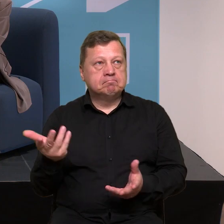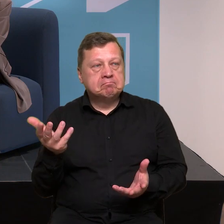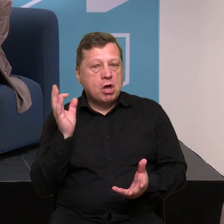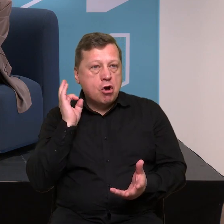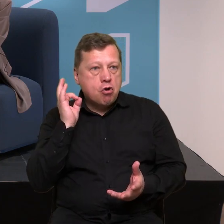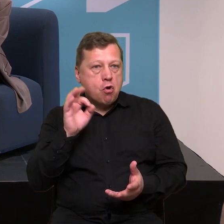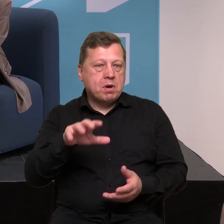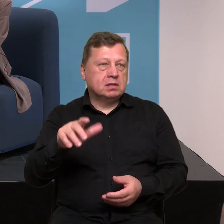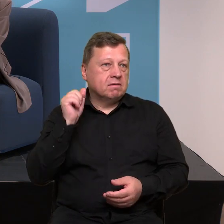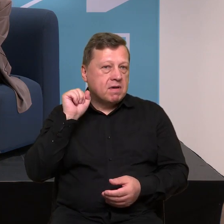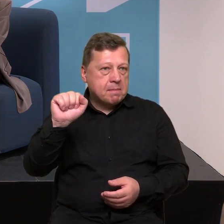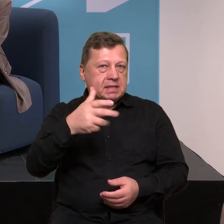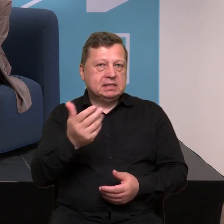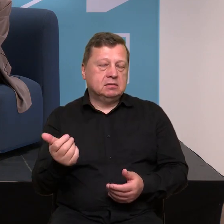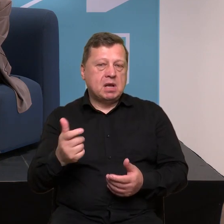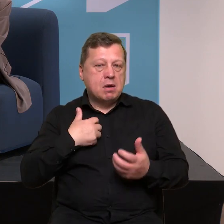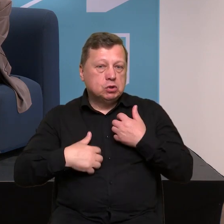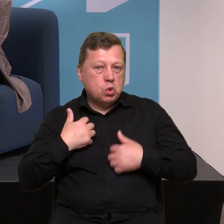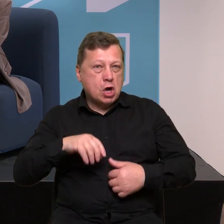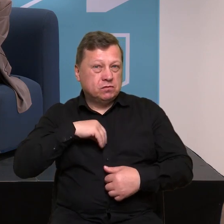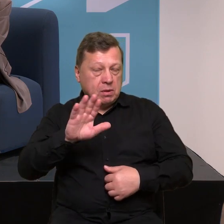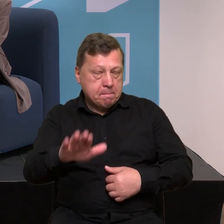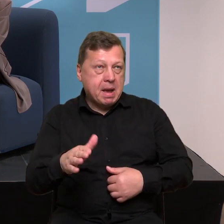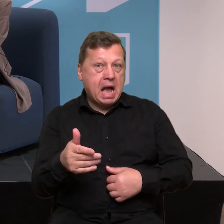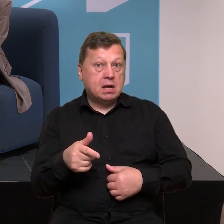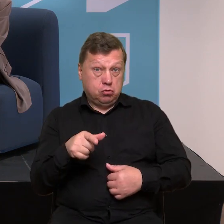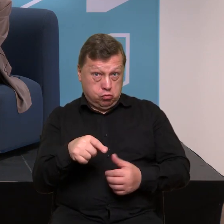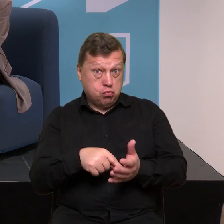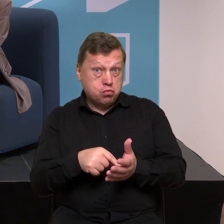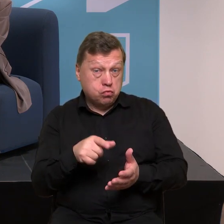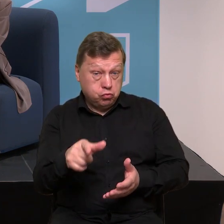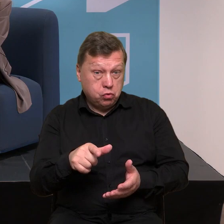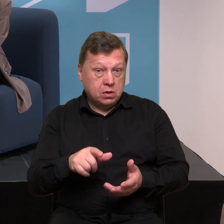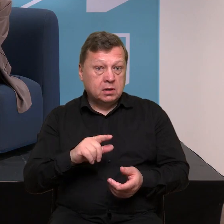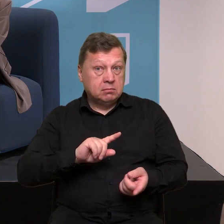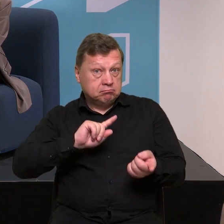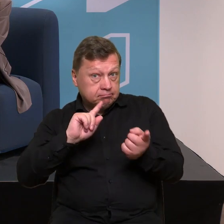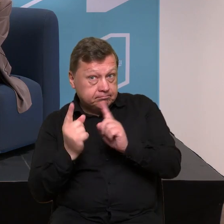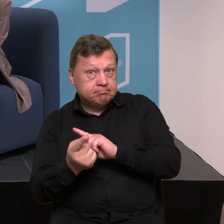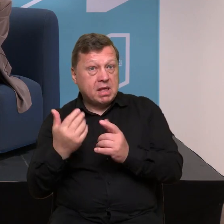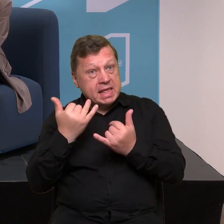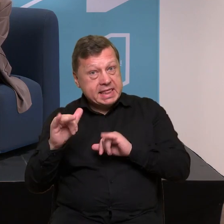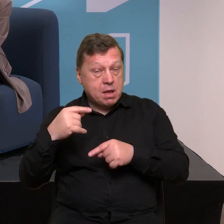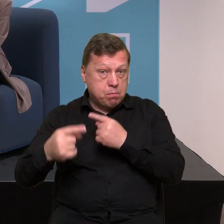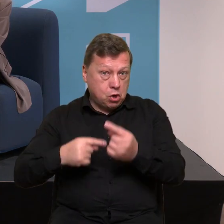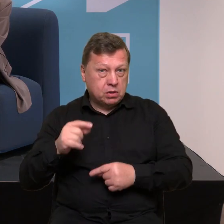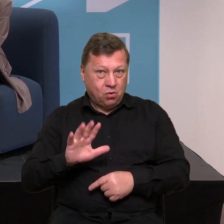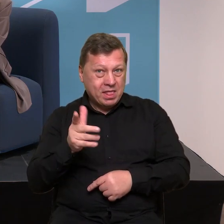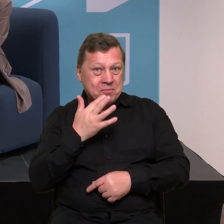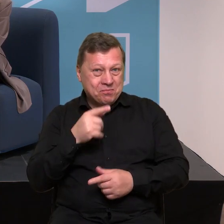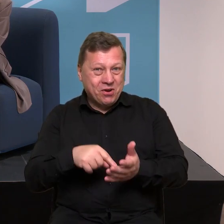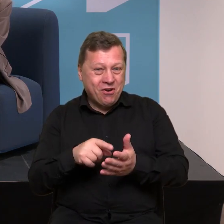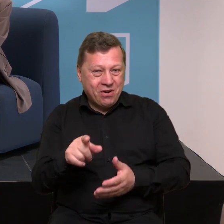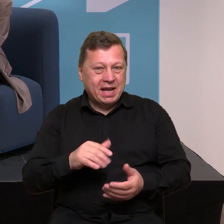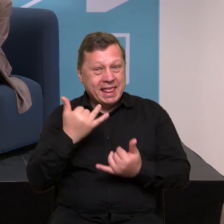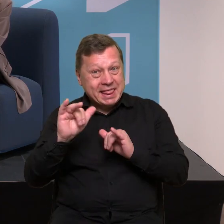kobiecy, feminizmu i tej złości, czy tą złość, którą masz w sobie, też przeobrażasz na inne produkty, jak to ładnie określiłaś,